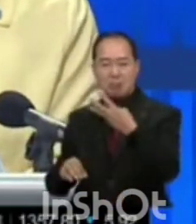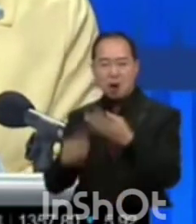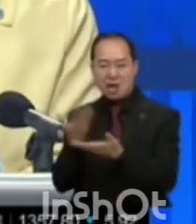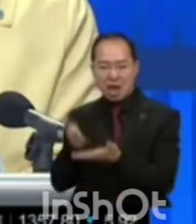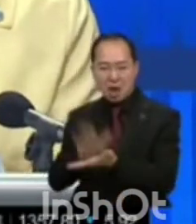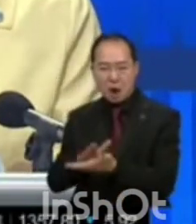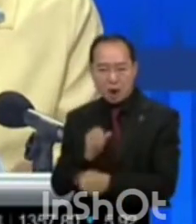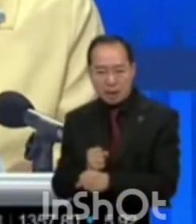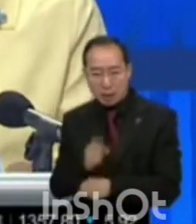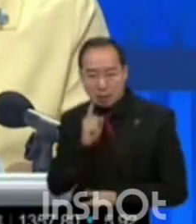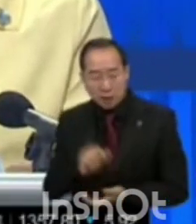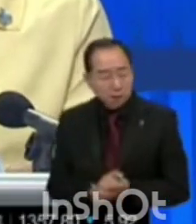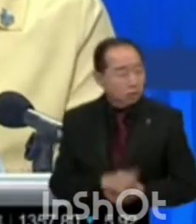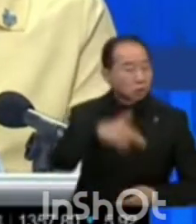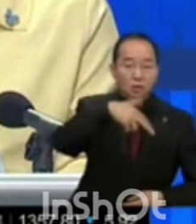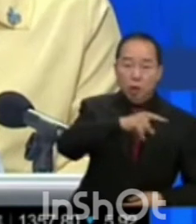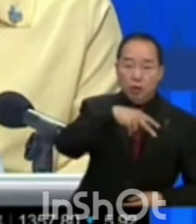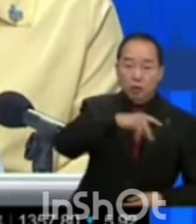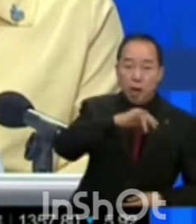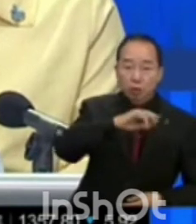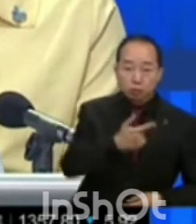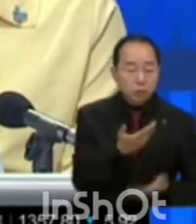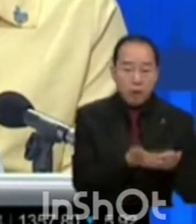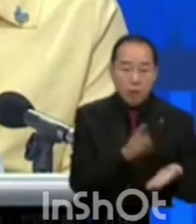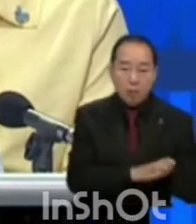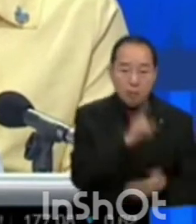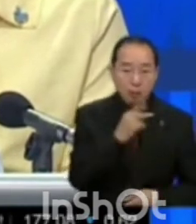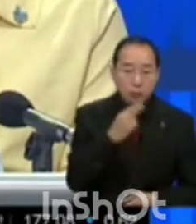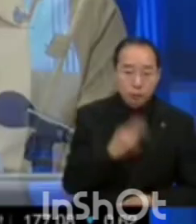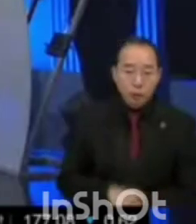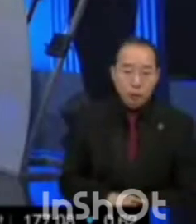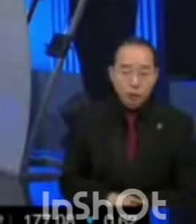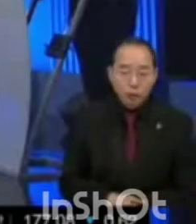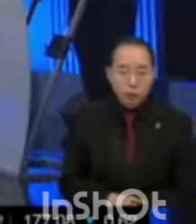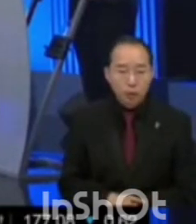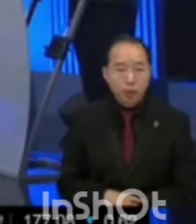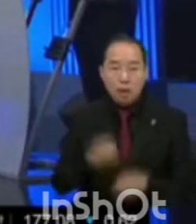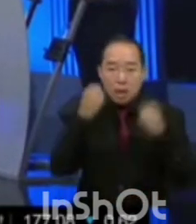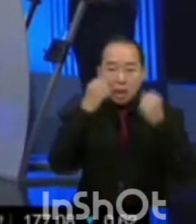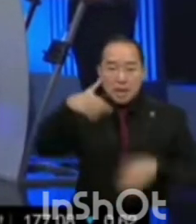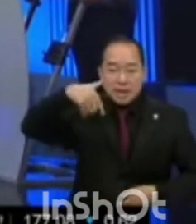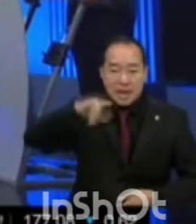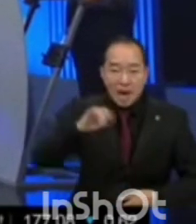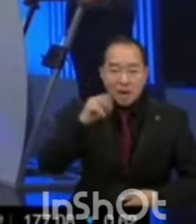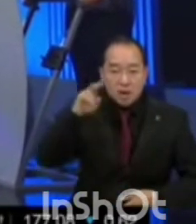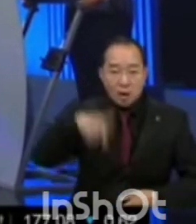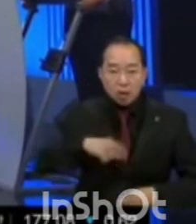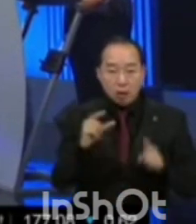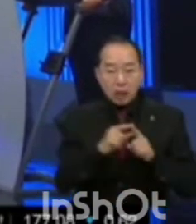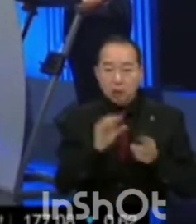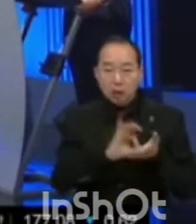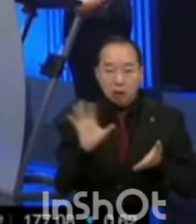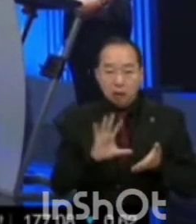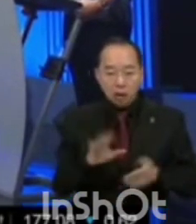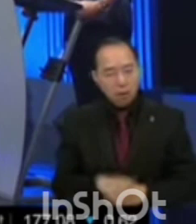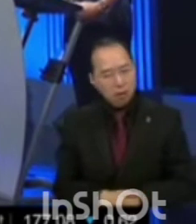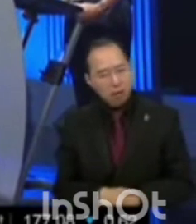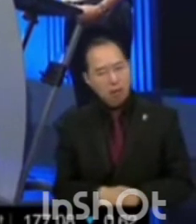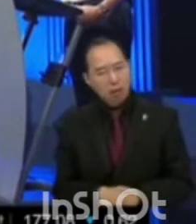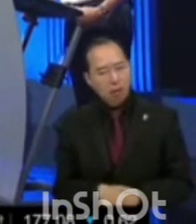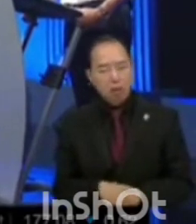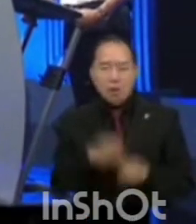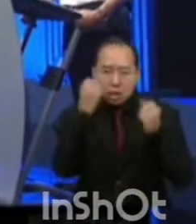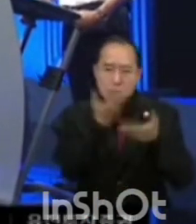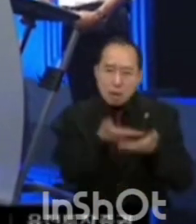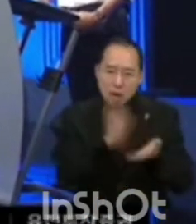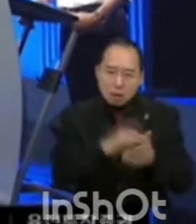역시 정세균 후보님도 전혀 언급이 없었어요. 그래서 개혁이라는 단어가 없다는 것, 개혁 의지가 없는 것 아니냐 여러 후보들께서도